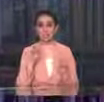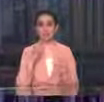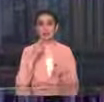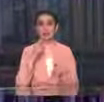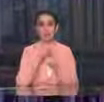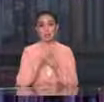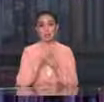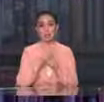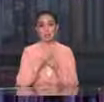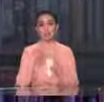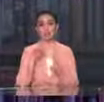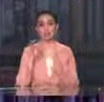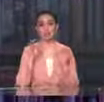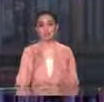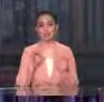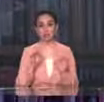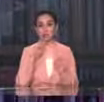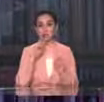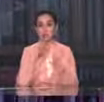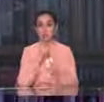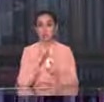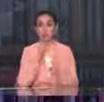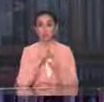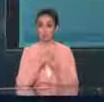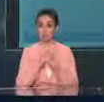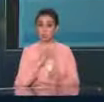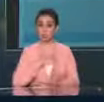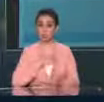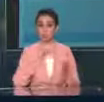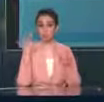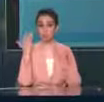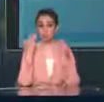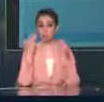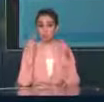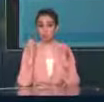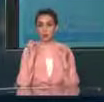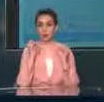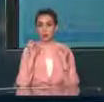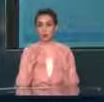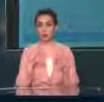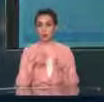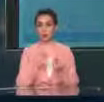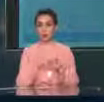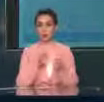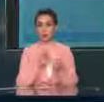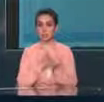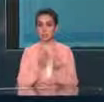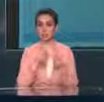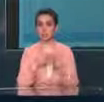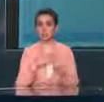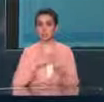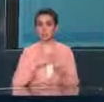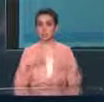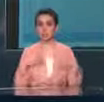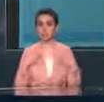стилистические ошибки речь мыслится нами как некая абстрактная категории который мы пользуемся